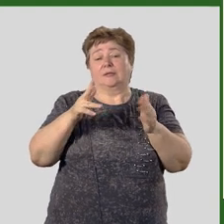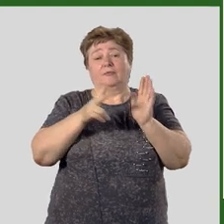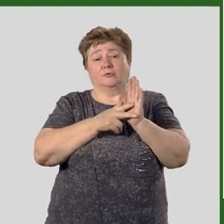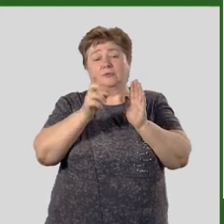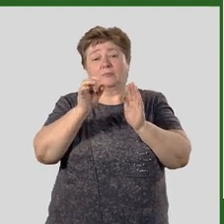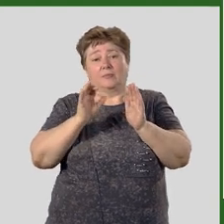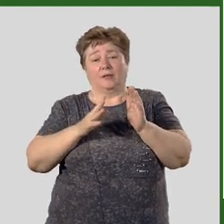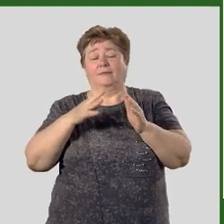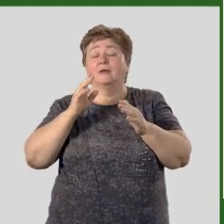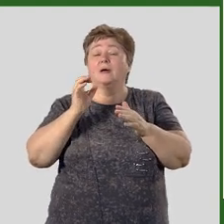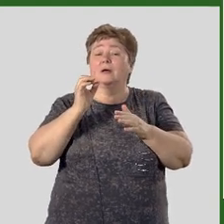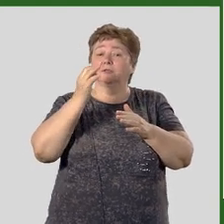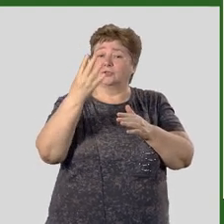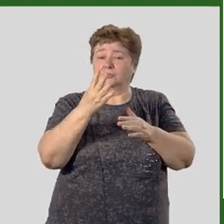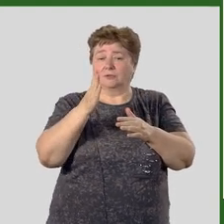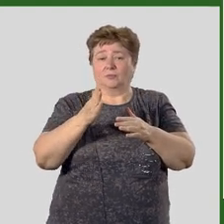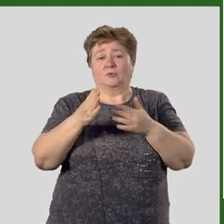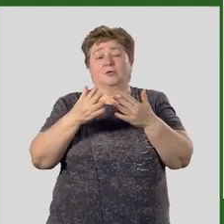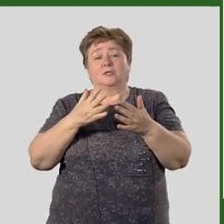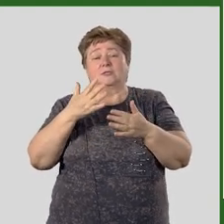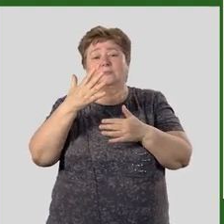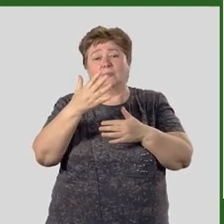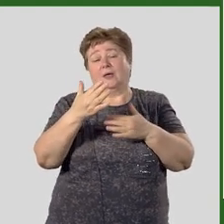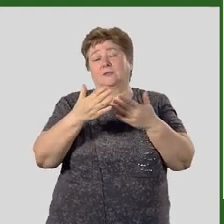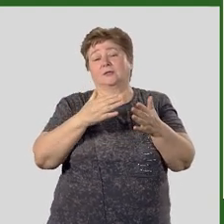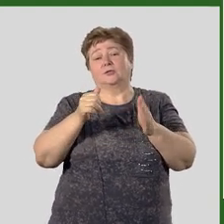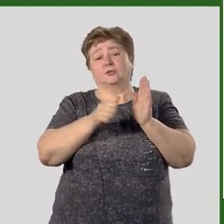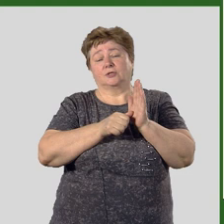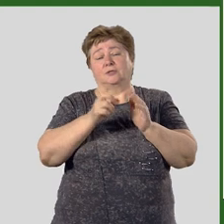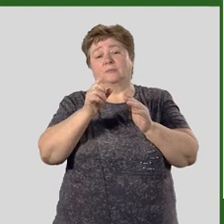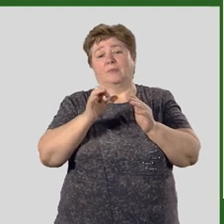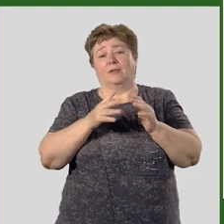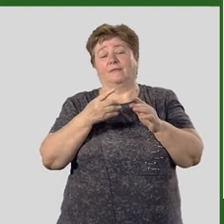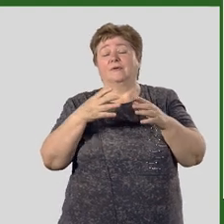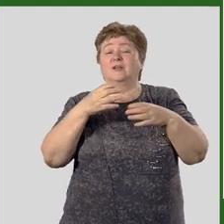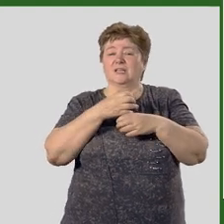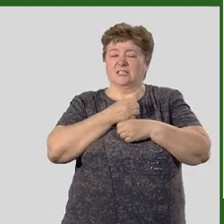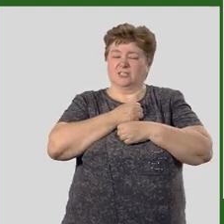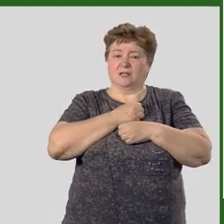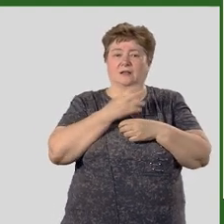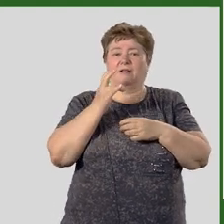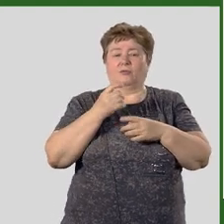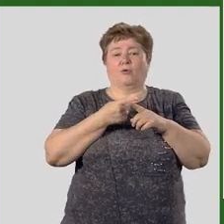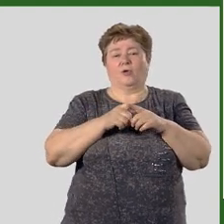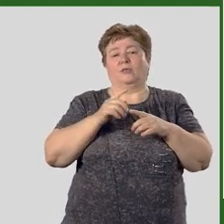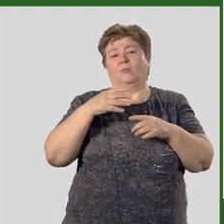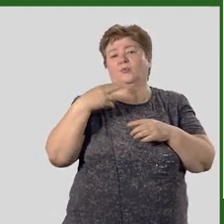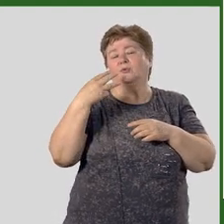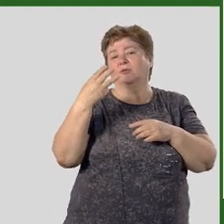баллов, то оценка 4. Если 5 или 6 баллов, к сожалению, это только